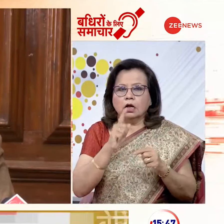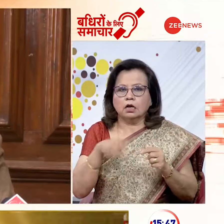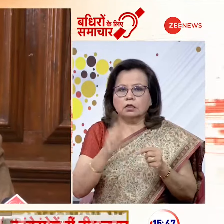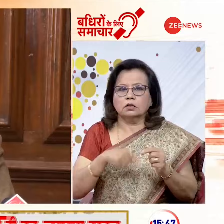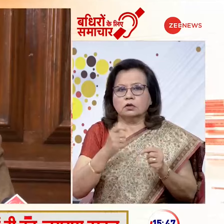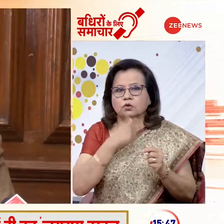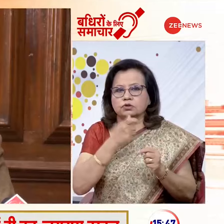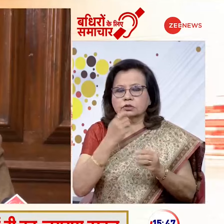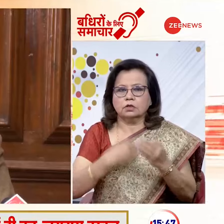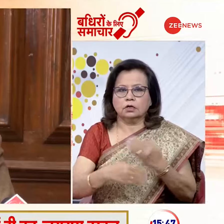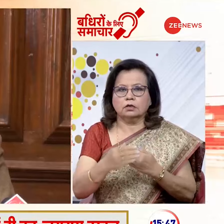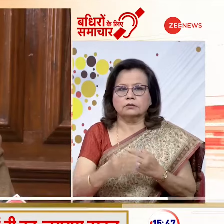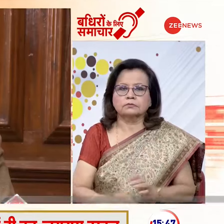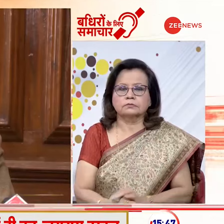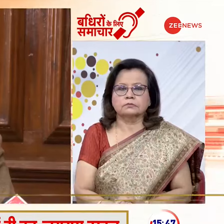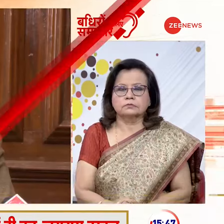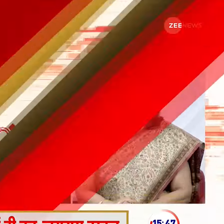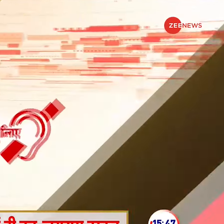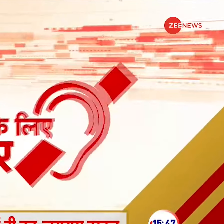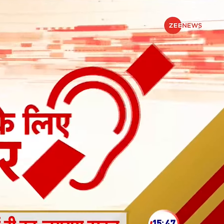आयोग्य घोशित किया गया